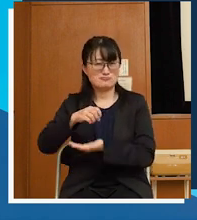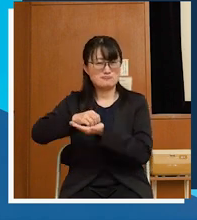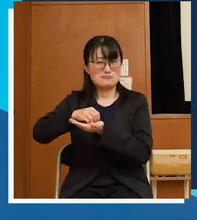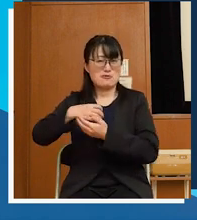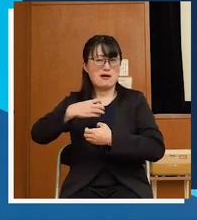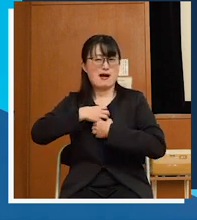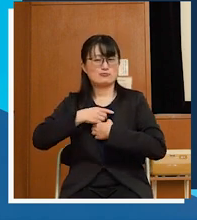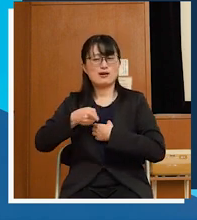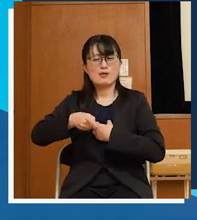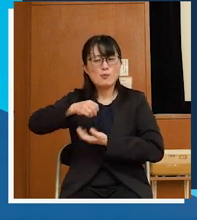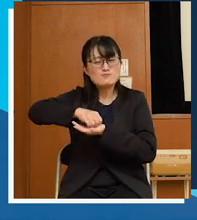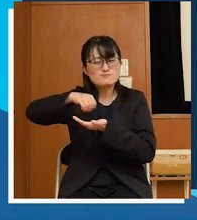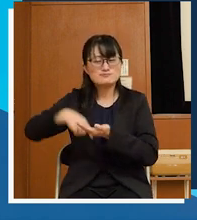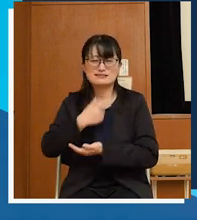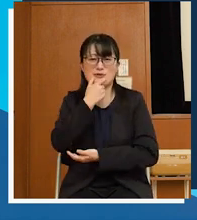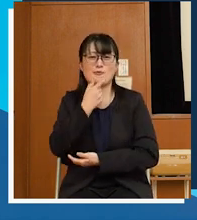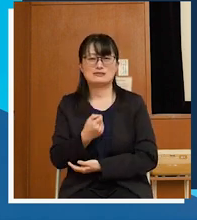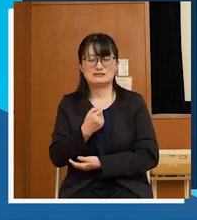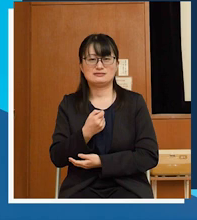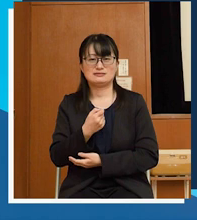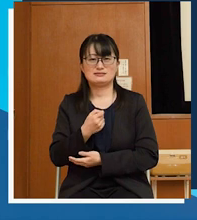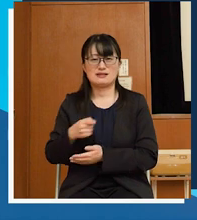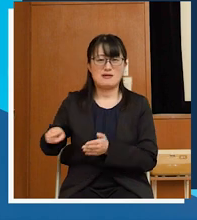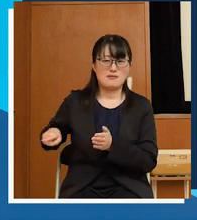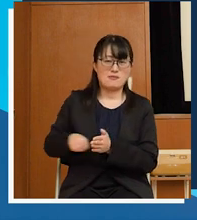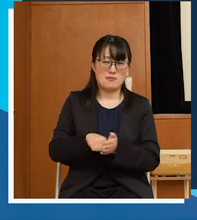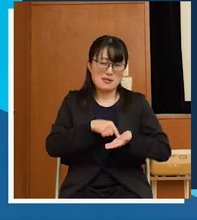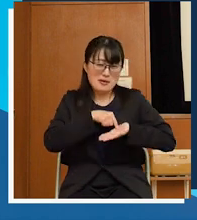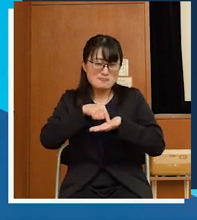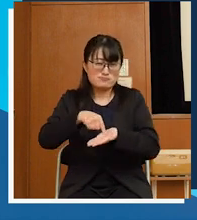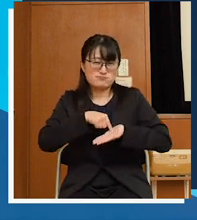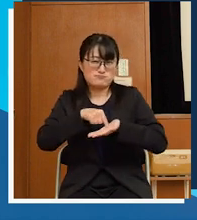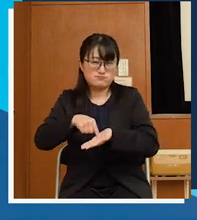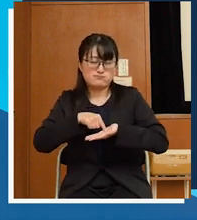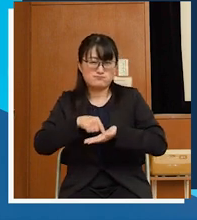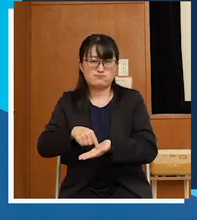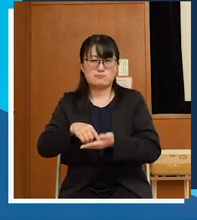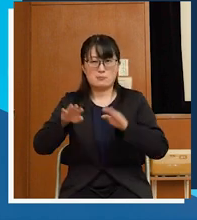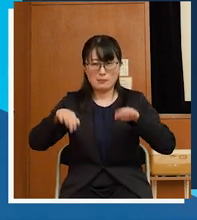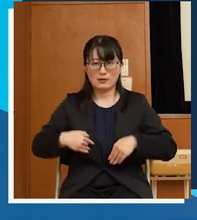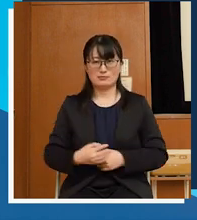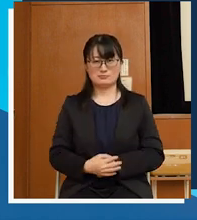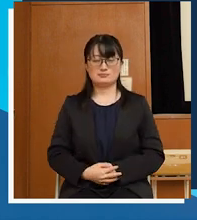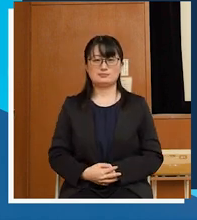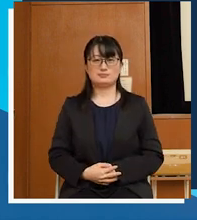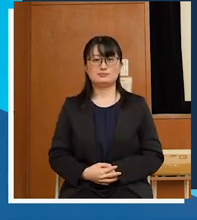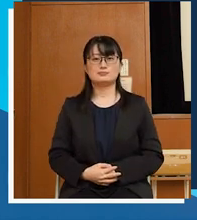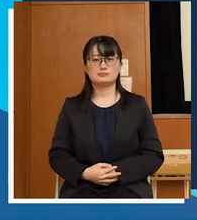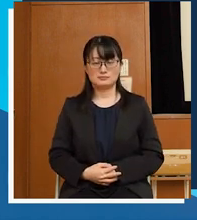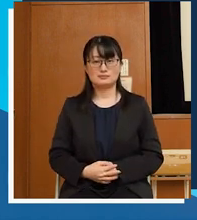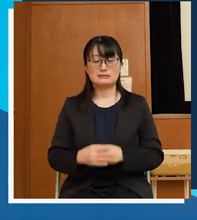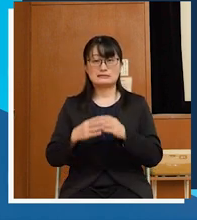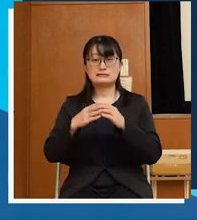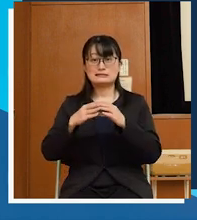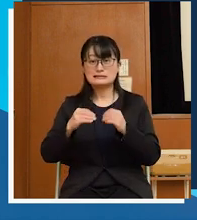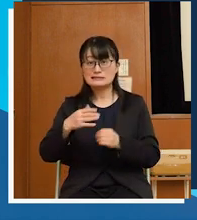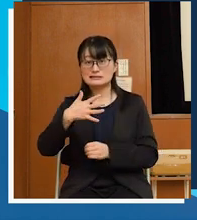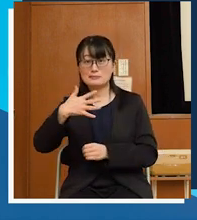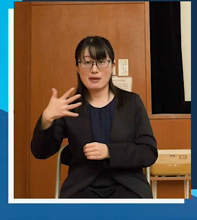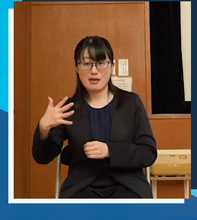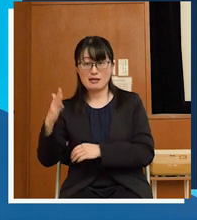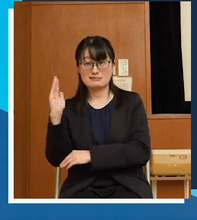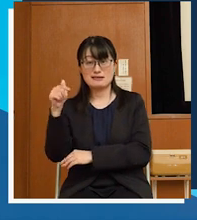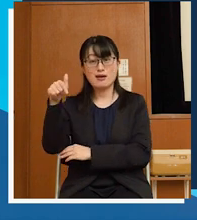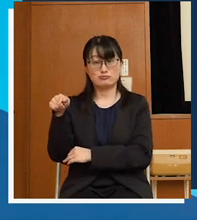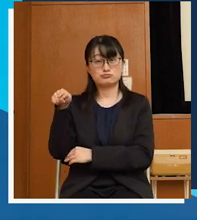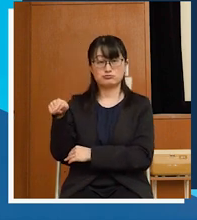いうことをこの間えそれを実現するよう強く求めています日米両政府も不満飛行場の